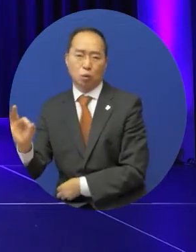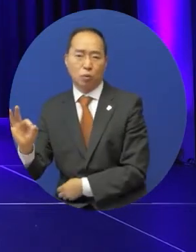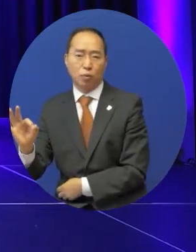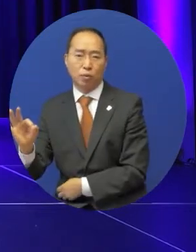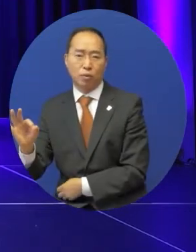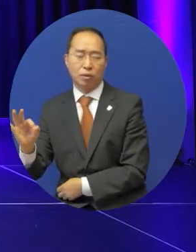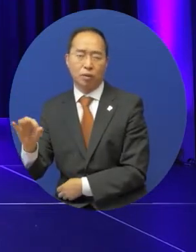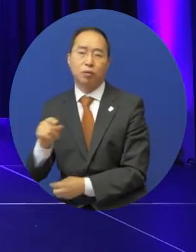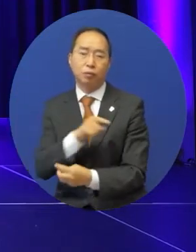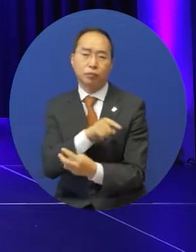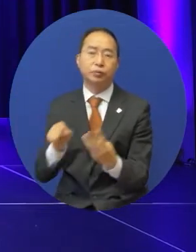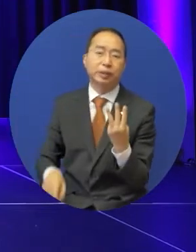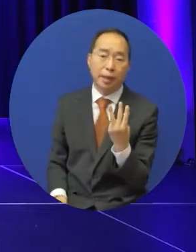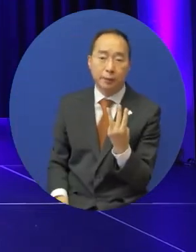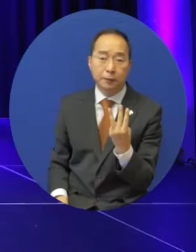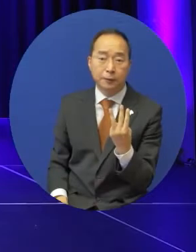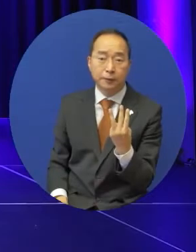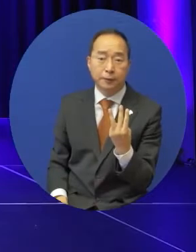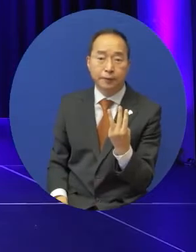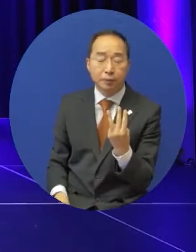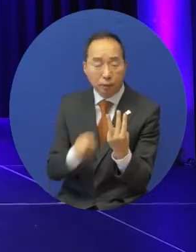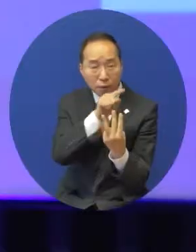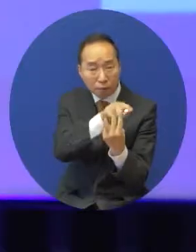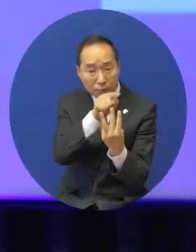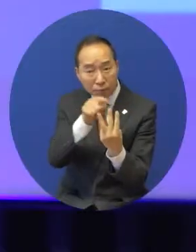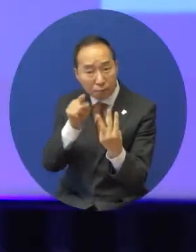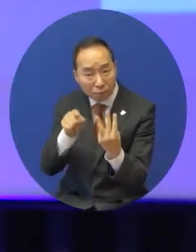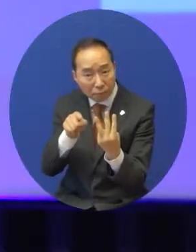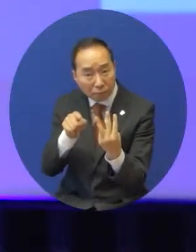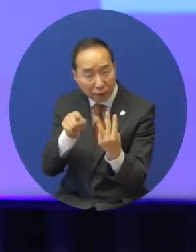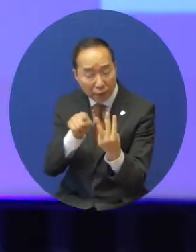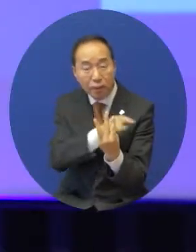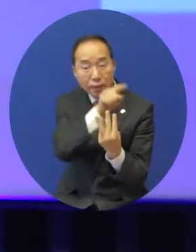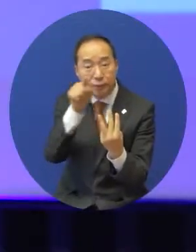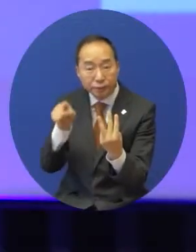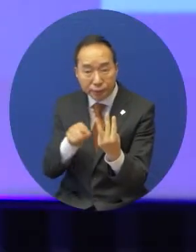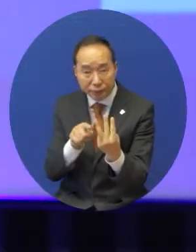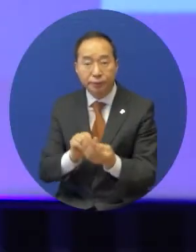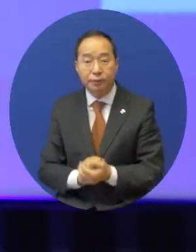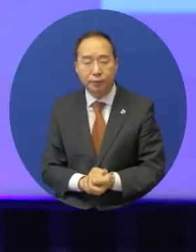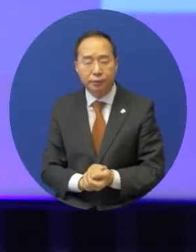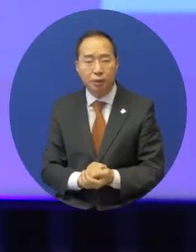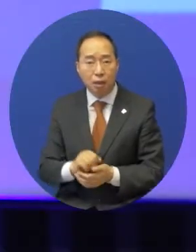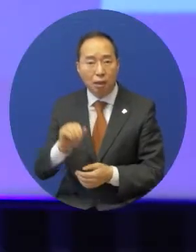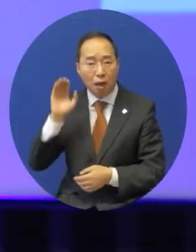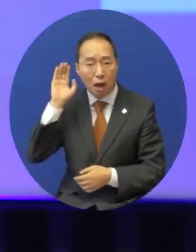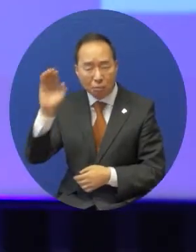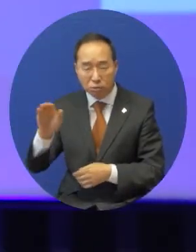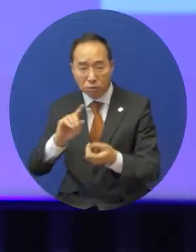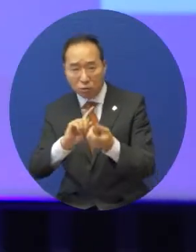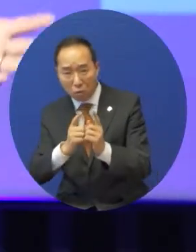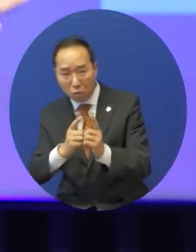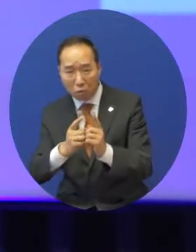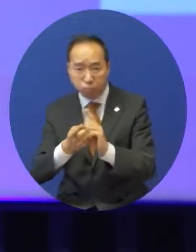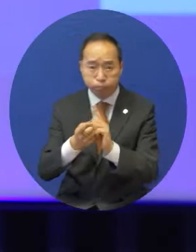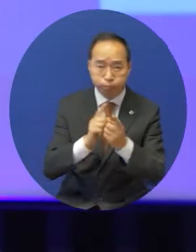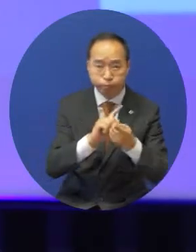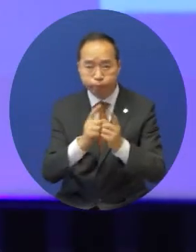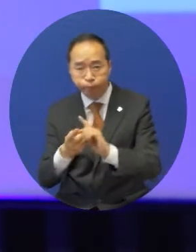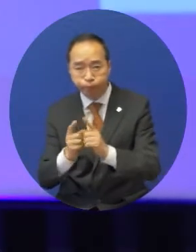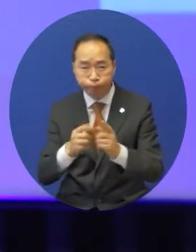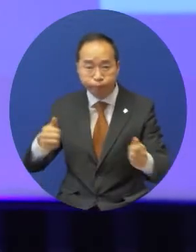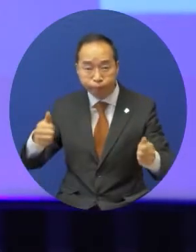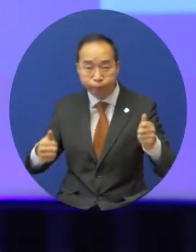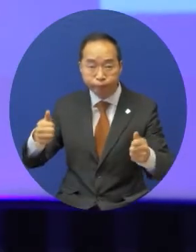민간에서 만든 디지털 화폐가 있겠죠. 그래서 이러한 세 개의 그 디지털 머니가